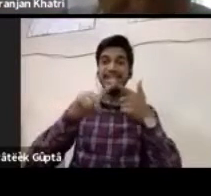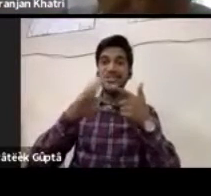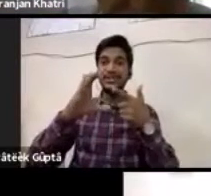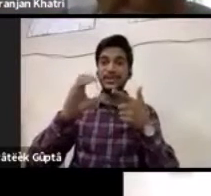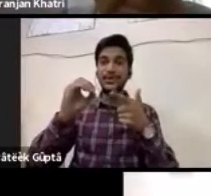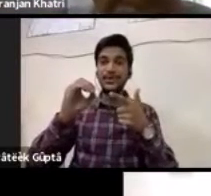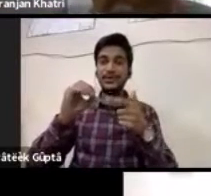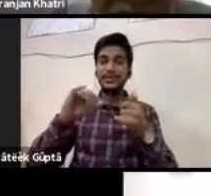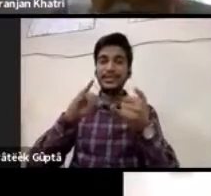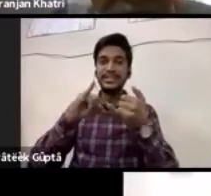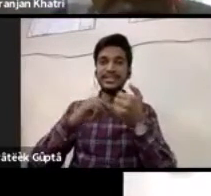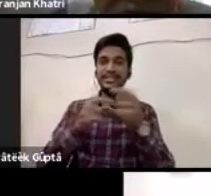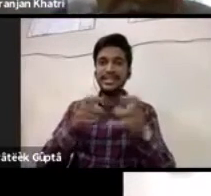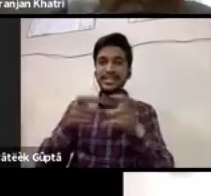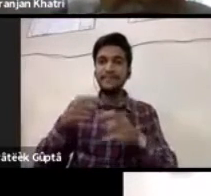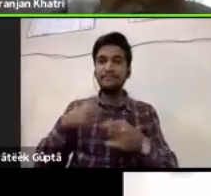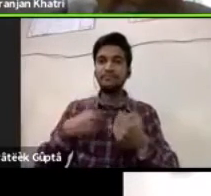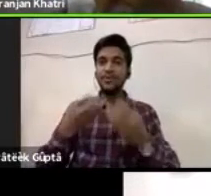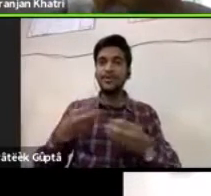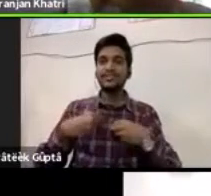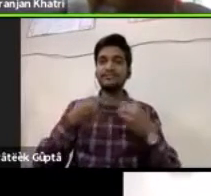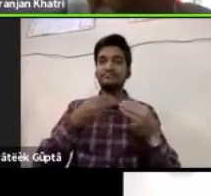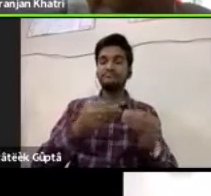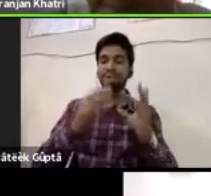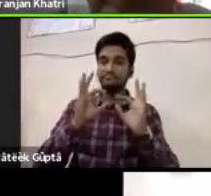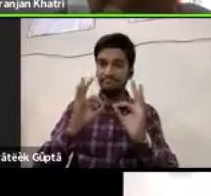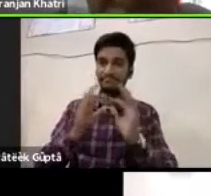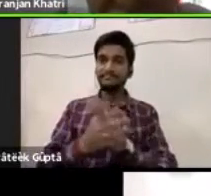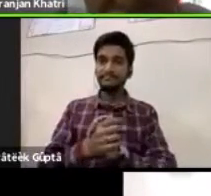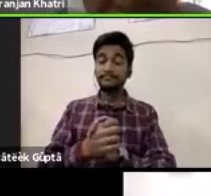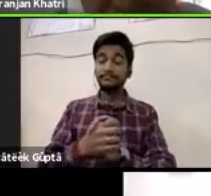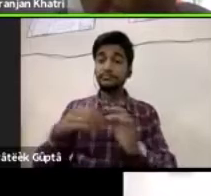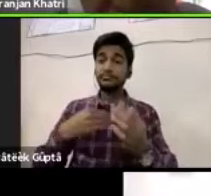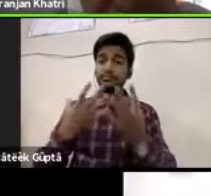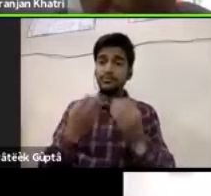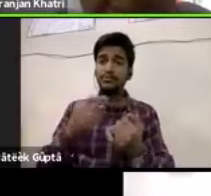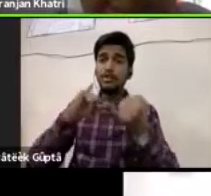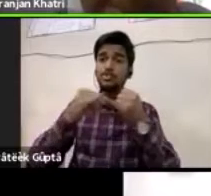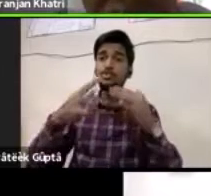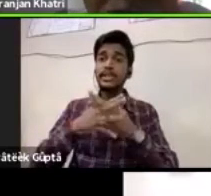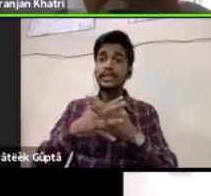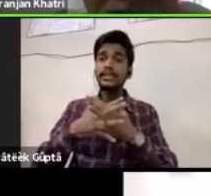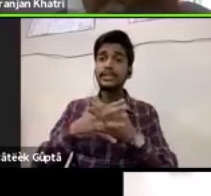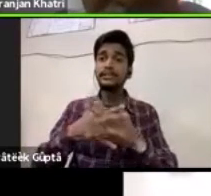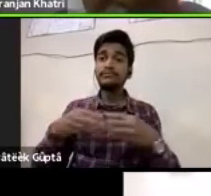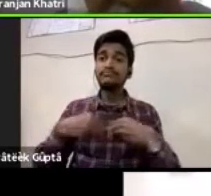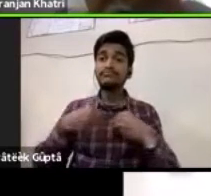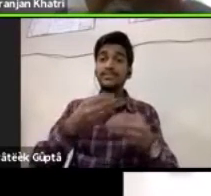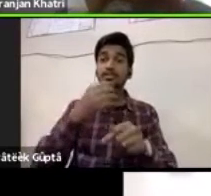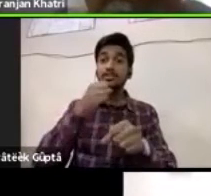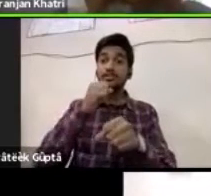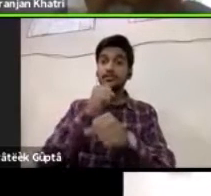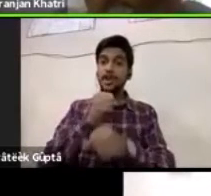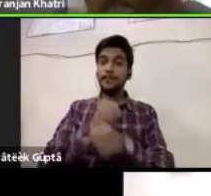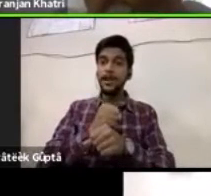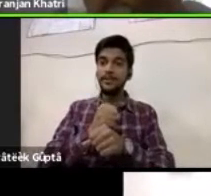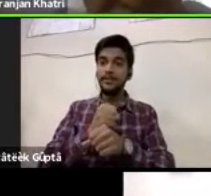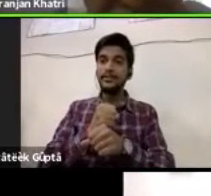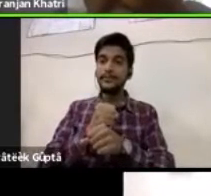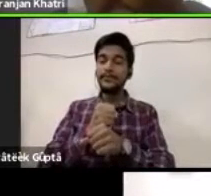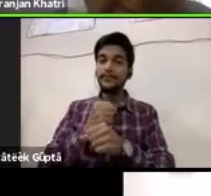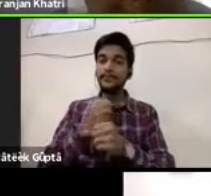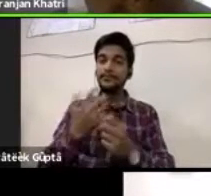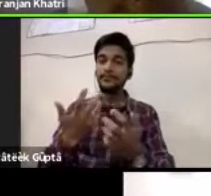मेरी गुजारिश है मिनिस्ट्री ऑफ सोशल जस्टिस से और वेरियस स्टेट गवर्नमेंट से कि जब न्यूज़